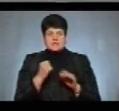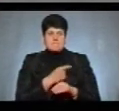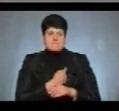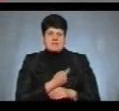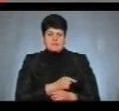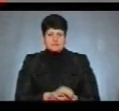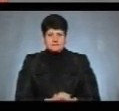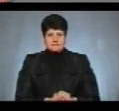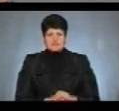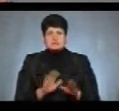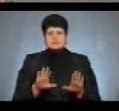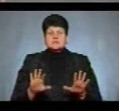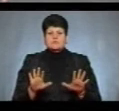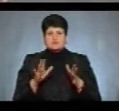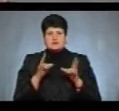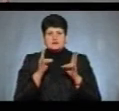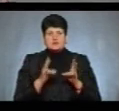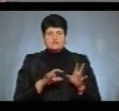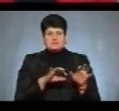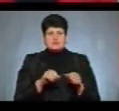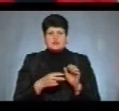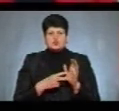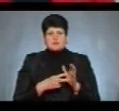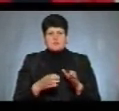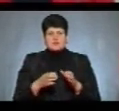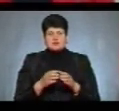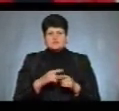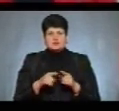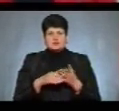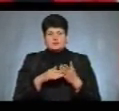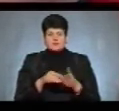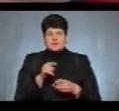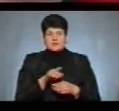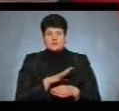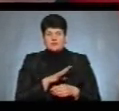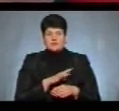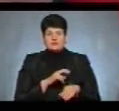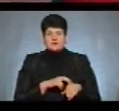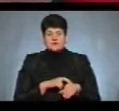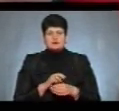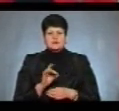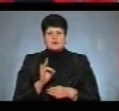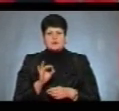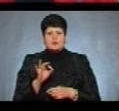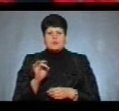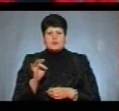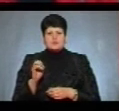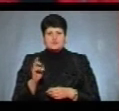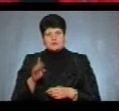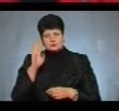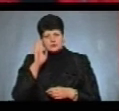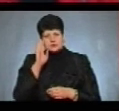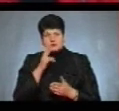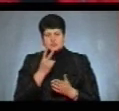медиків. З місця події травмованого забрала 7-ма бригада швидкої. У її складі був лікар Роман Оробчук. На вулиці лежав